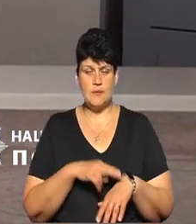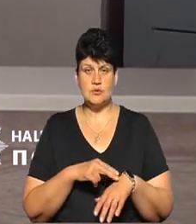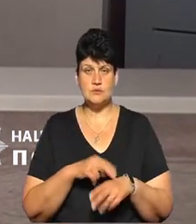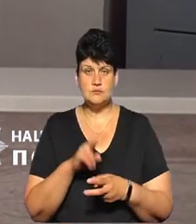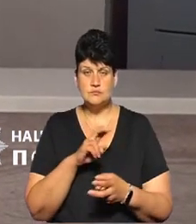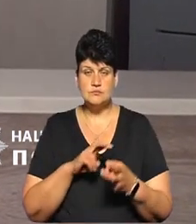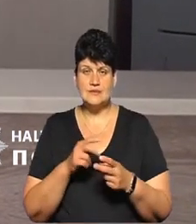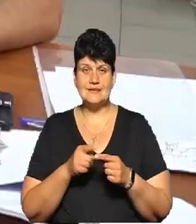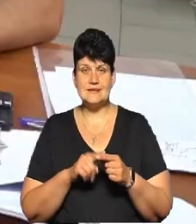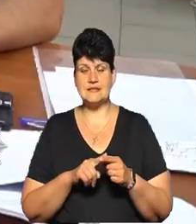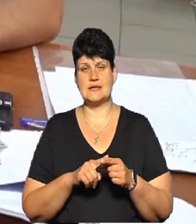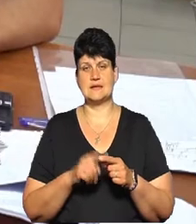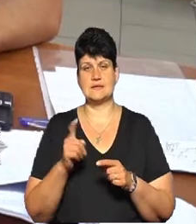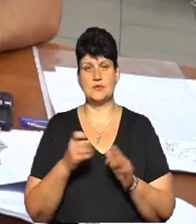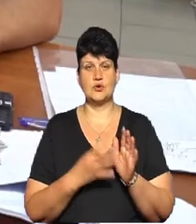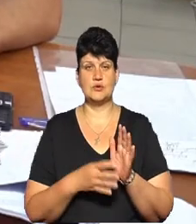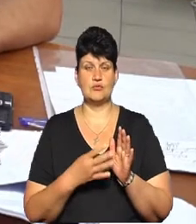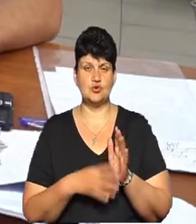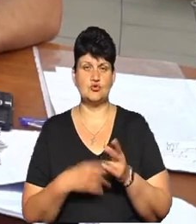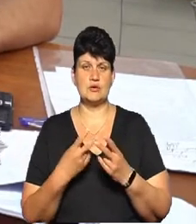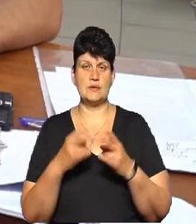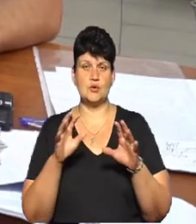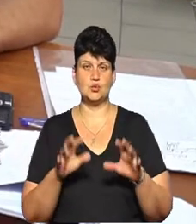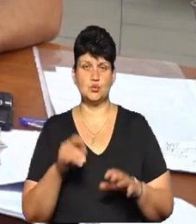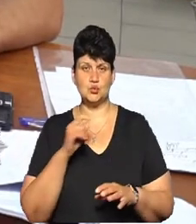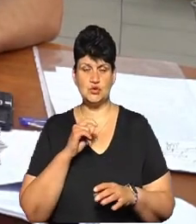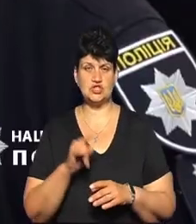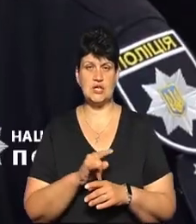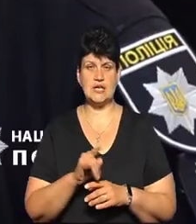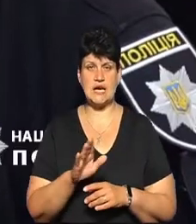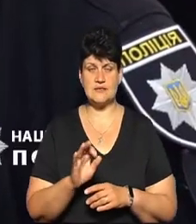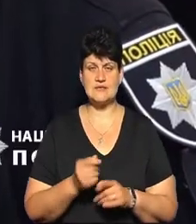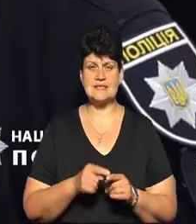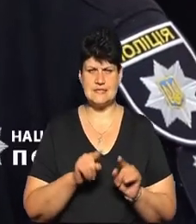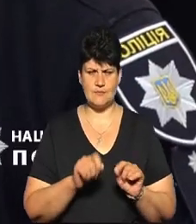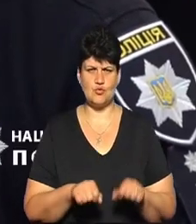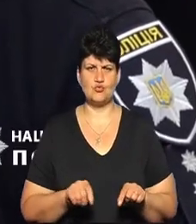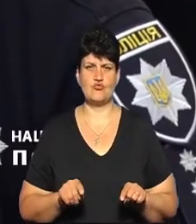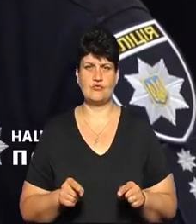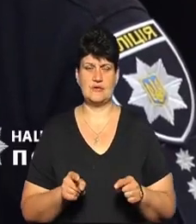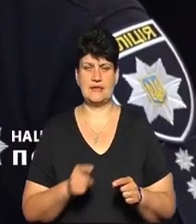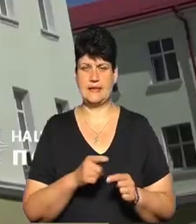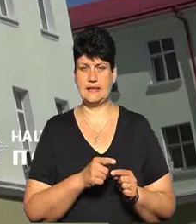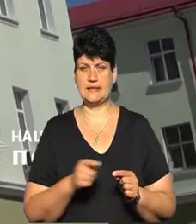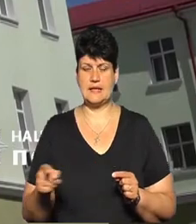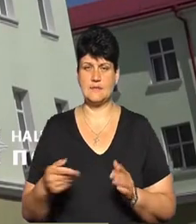за статтею 190 Кримінального кодексу України «Шахрайство». За це можуть ув'язнити на термін до 12